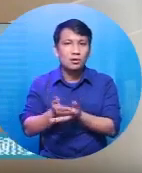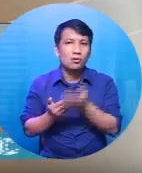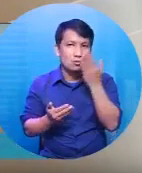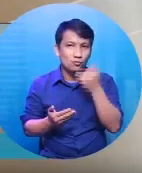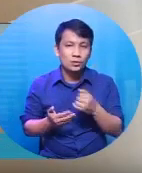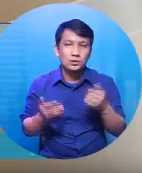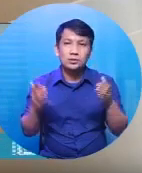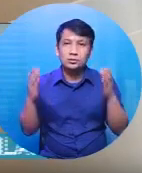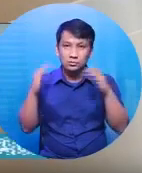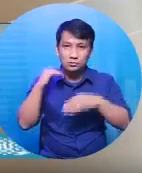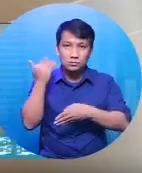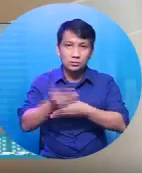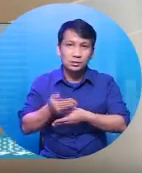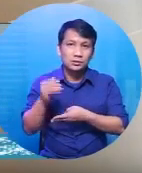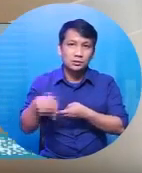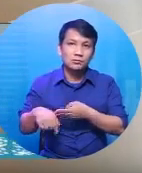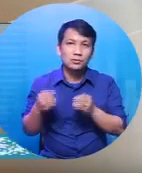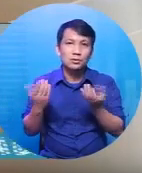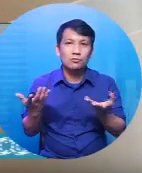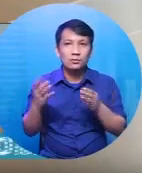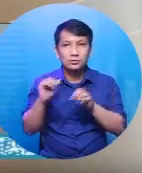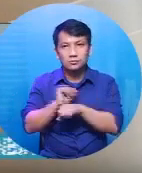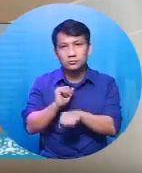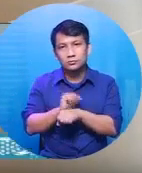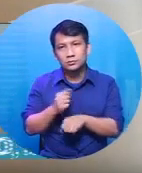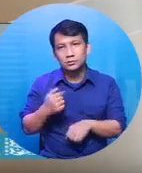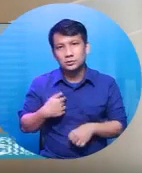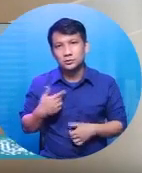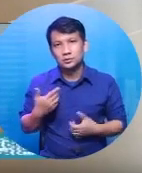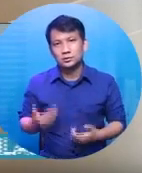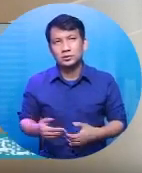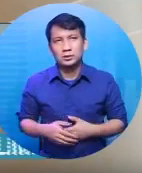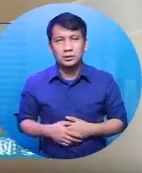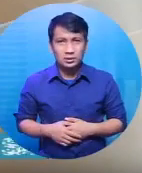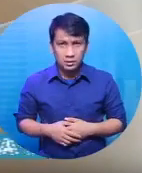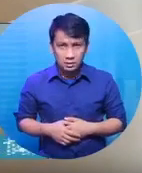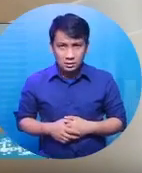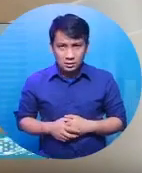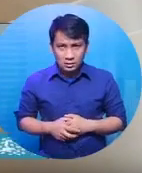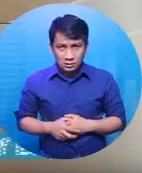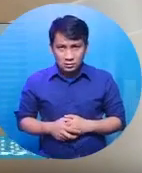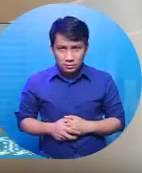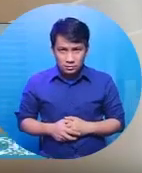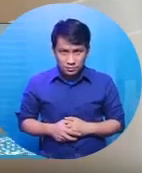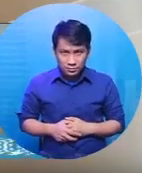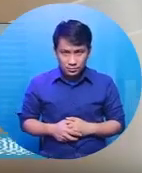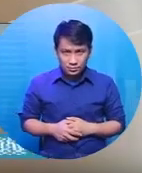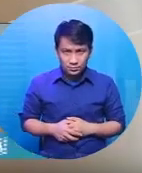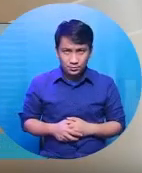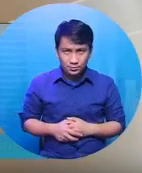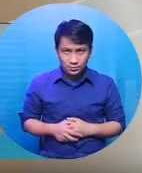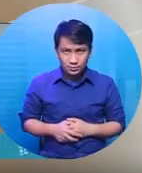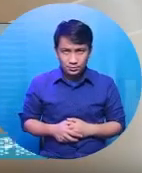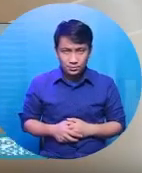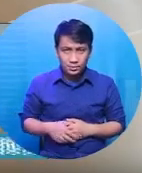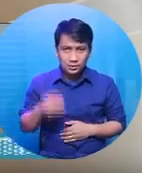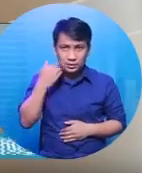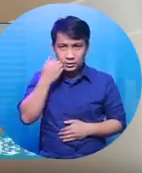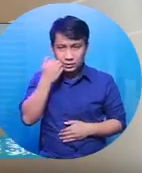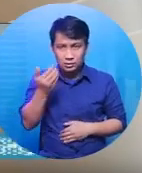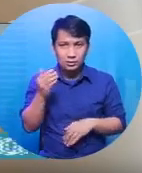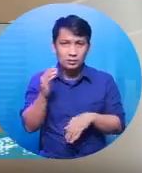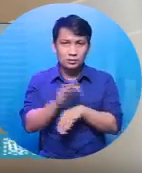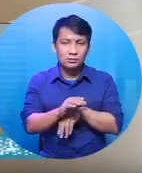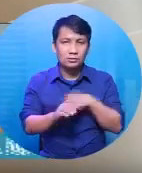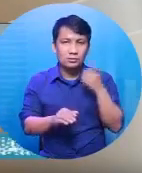po, nag-lockdown. Nawalan po ako ng trabaho. Okay. Nay, ganito na lang, Nay. Ako po, Nay, nahihiya naman na obligahin tong anak